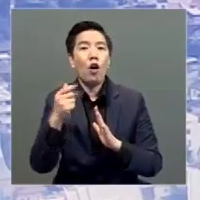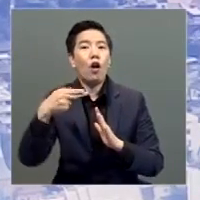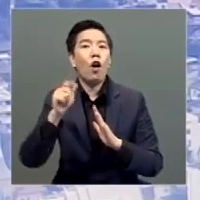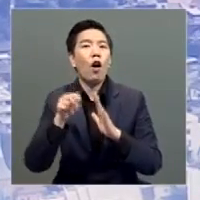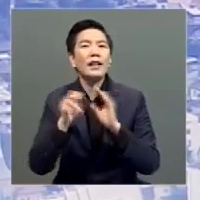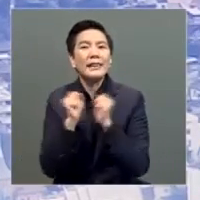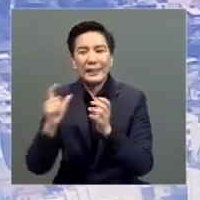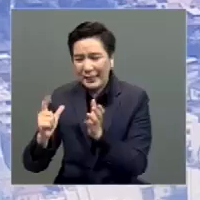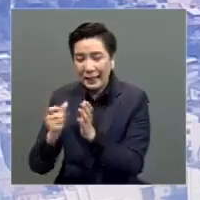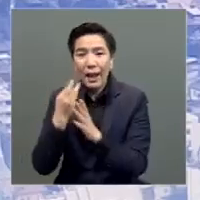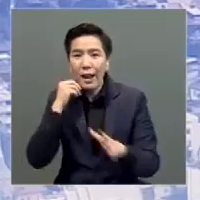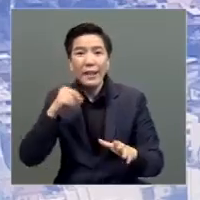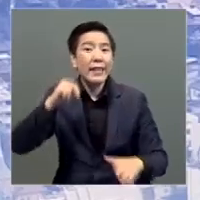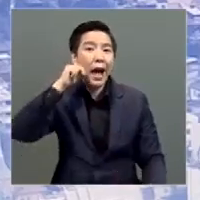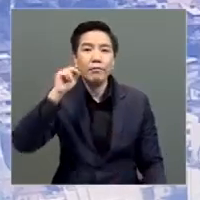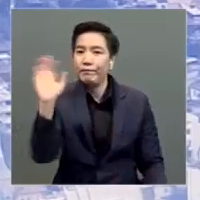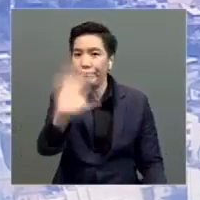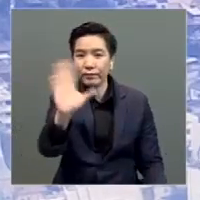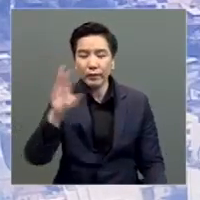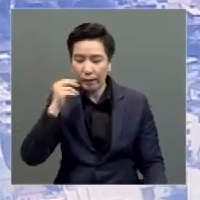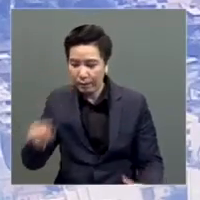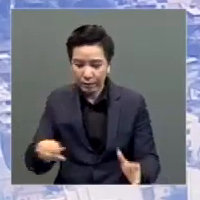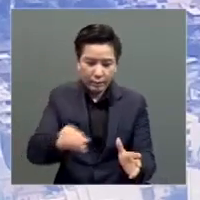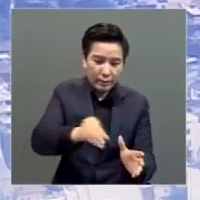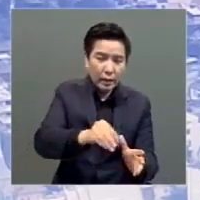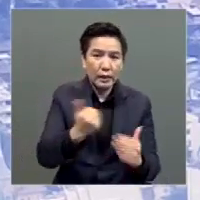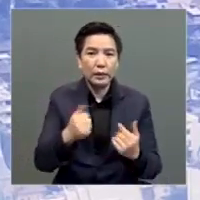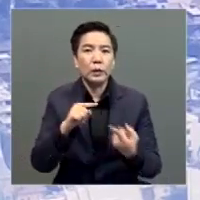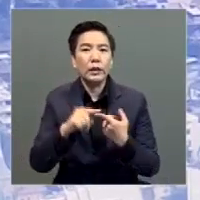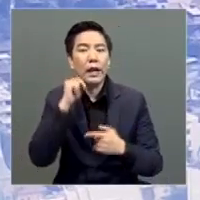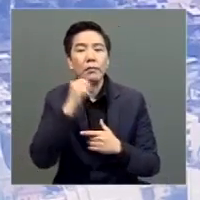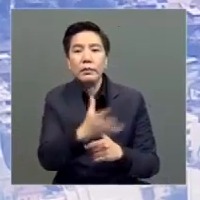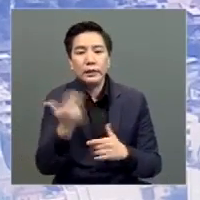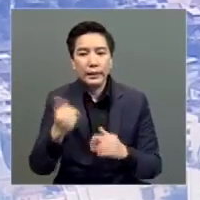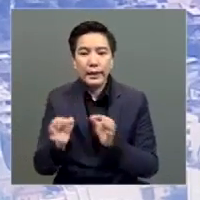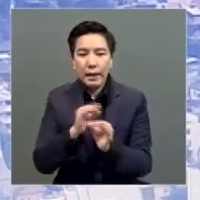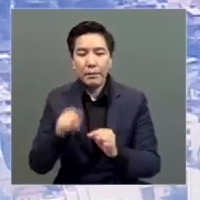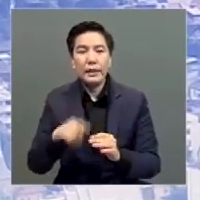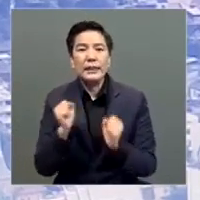ะครับไม่ต้องไปใช้น้ำซึ่งจะต้องทำให้เส้นเปลืองน้ำในหน้าแล้งนี้ด้วยนะครับ ครับ